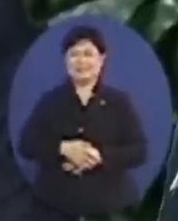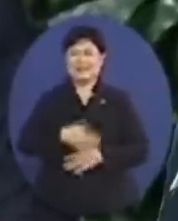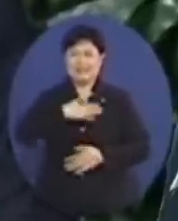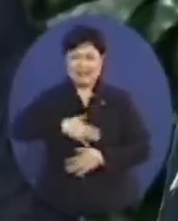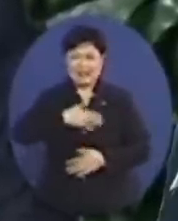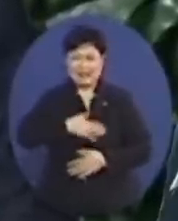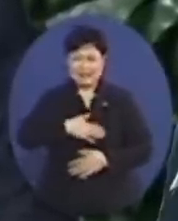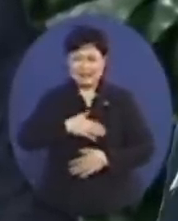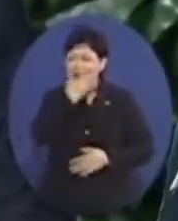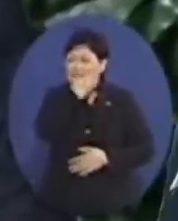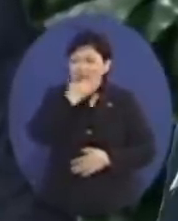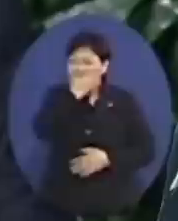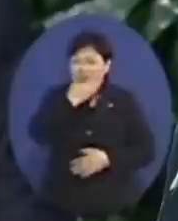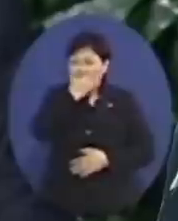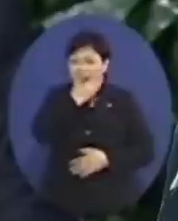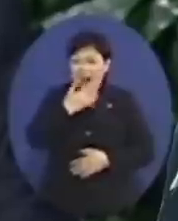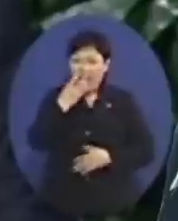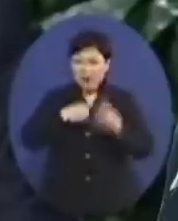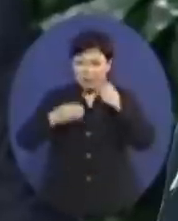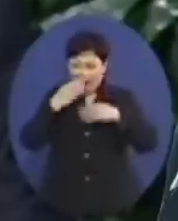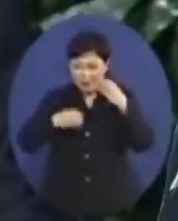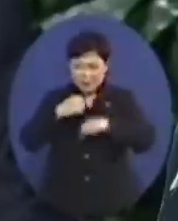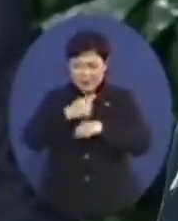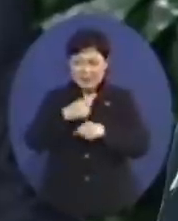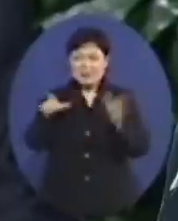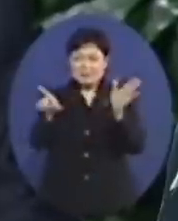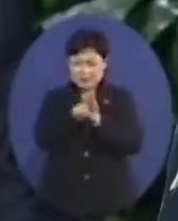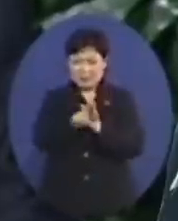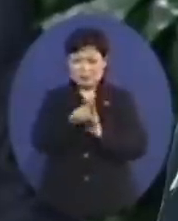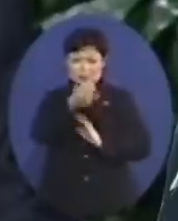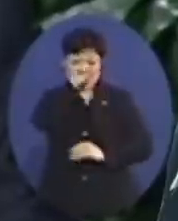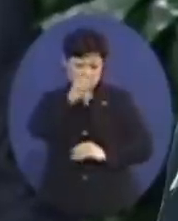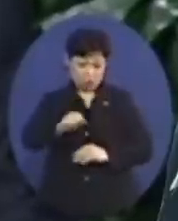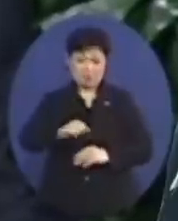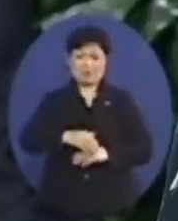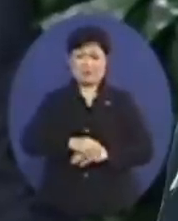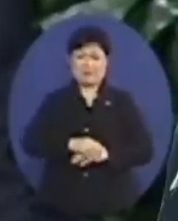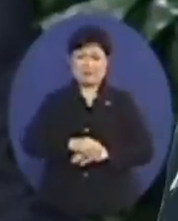알아서 영양분이 섭취될 것이라고 믿는 것이 얼마나 많습니까?